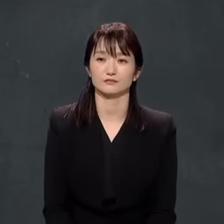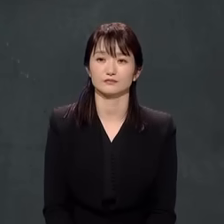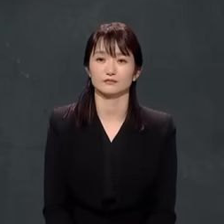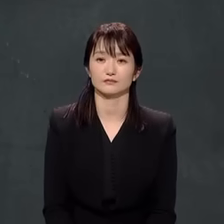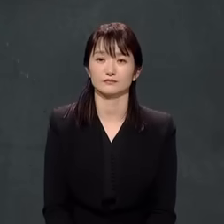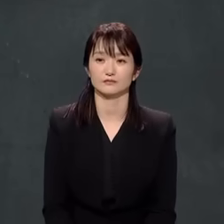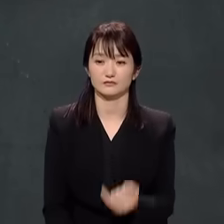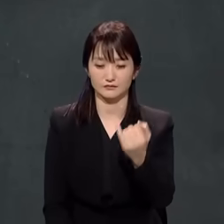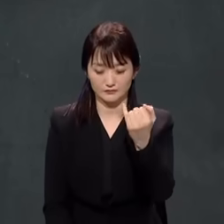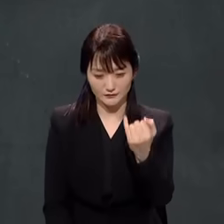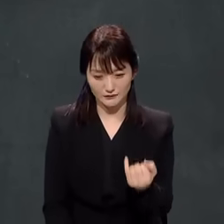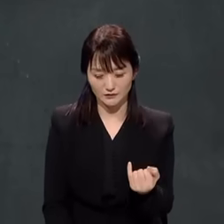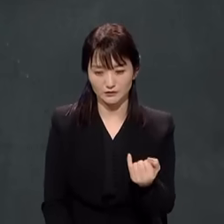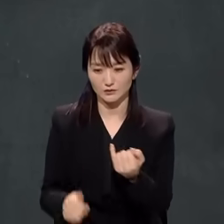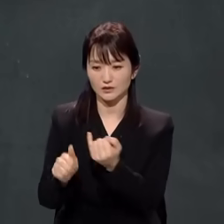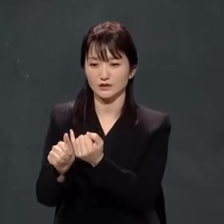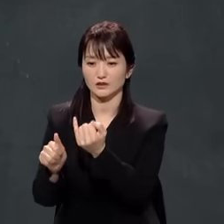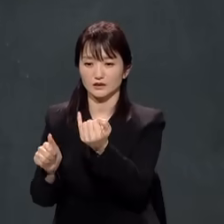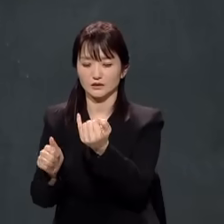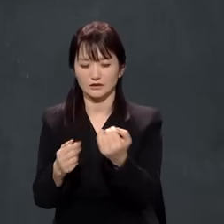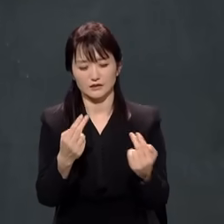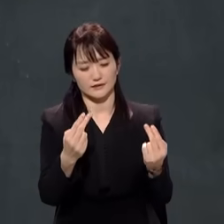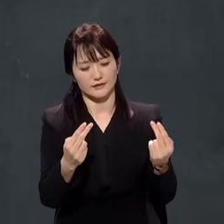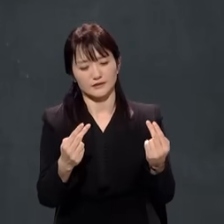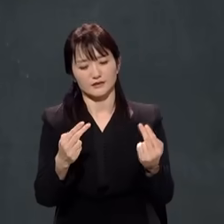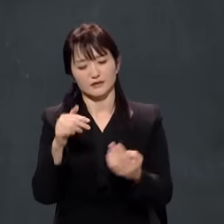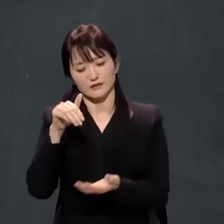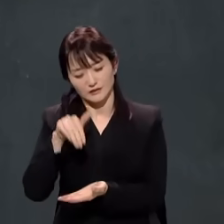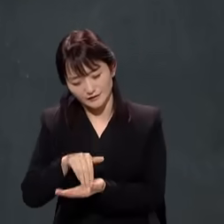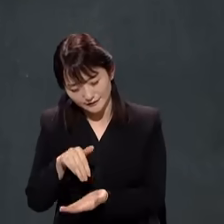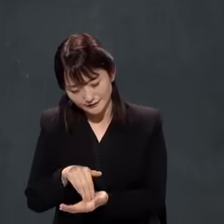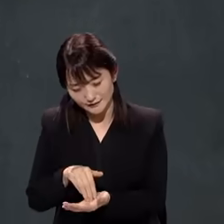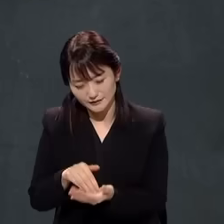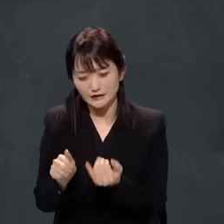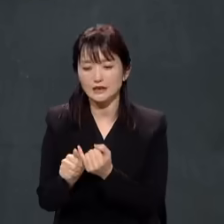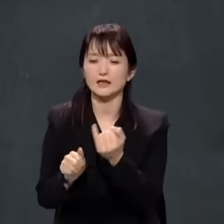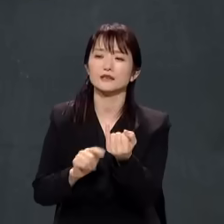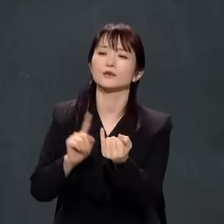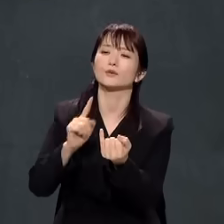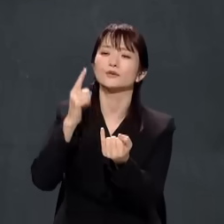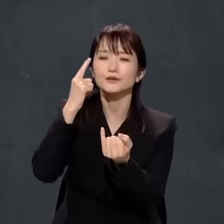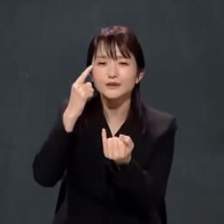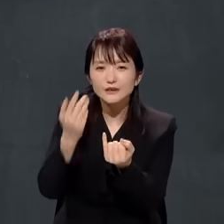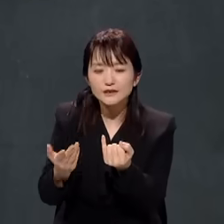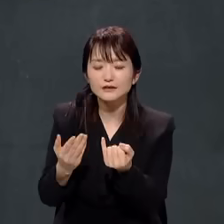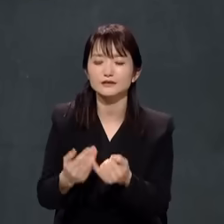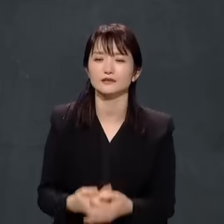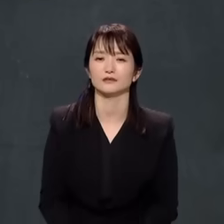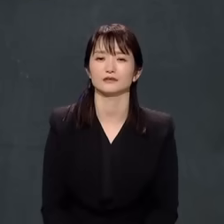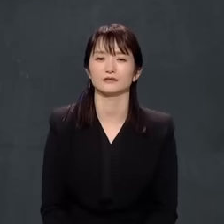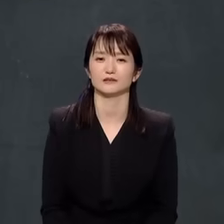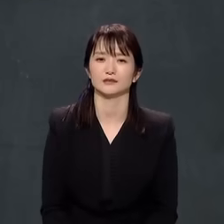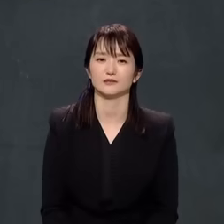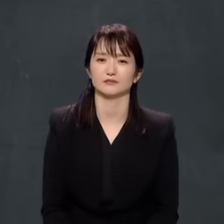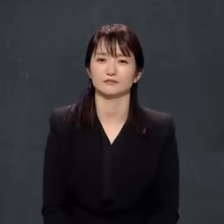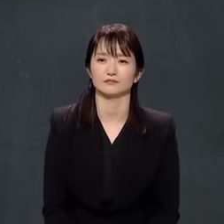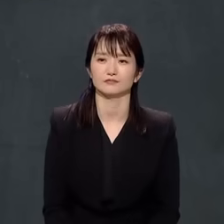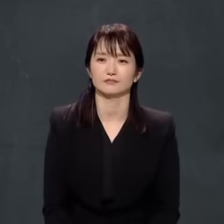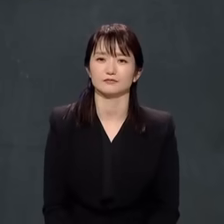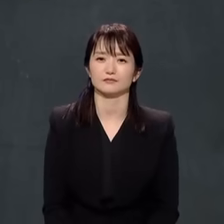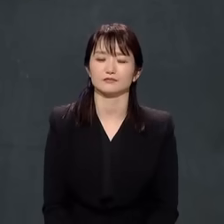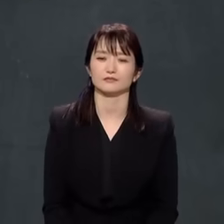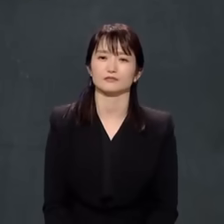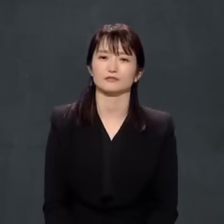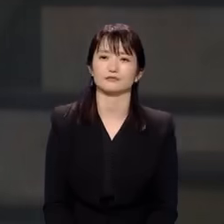자, 시누이와 비교하면서 신세한탄 이 질투심에 사로잡힌 아내 어떻게 하면 좋겠냐? 자, 교수님부터 말씀 주시죠. 일단